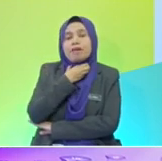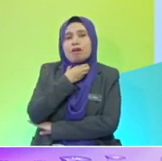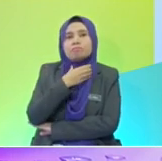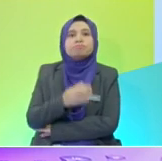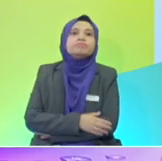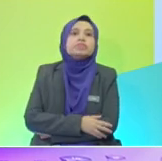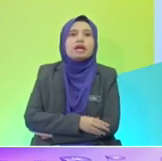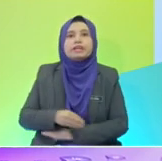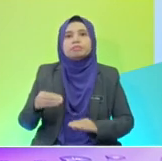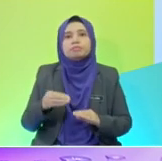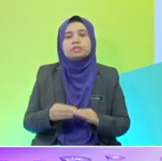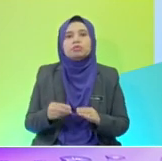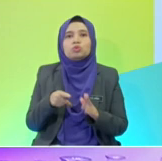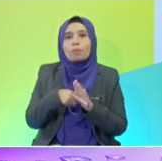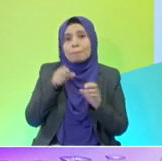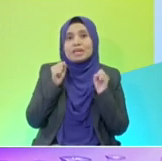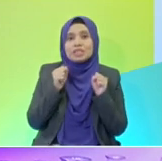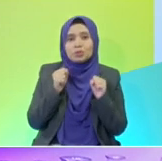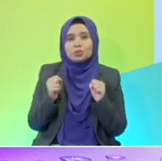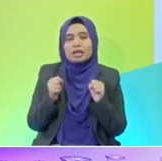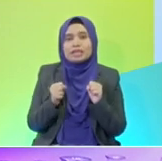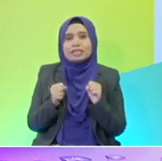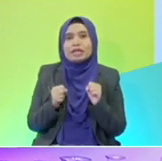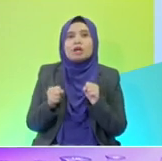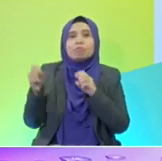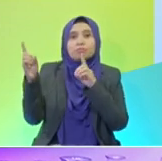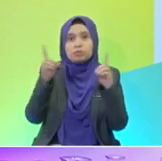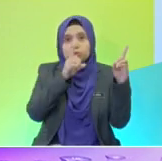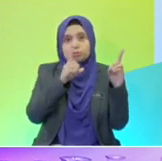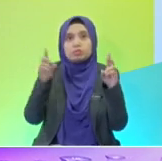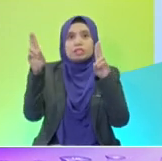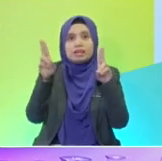penunjukan dan penyamanan udara MPV MPV